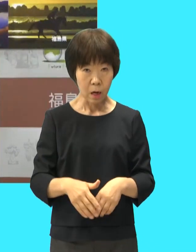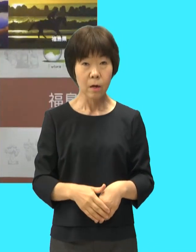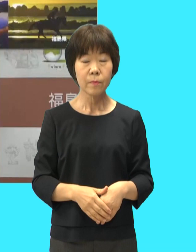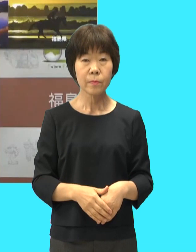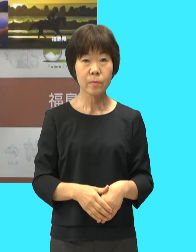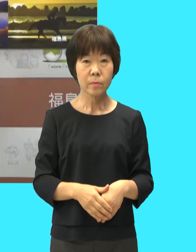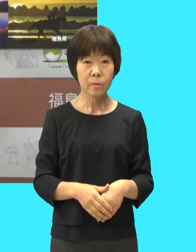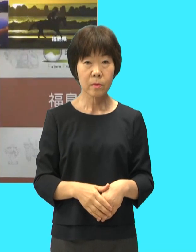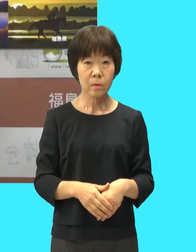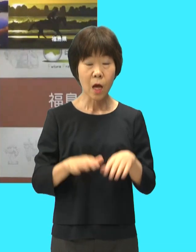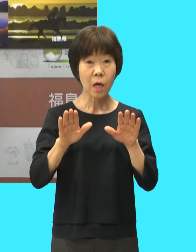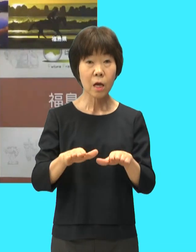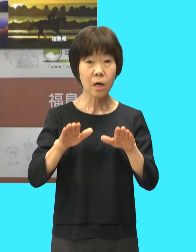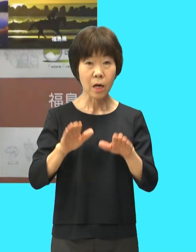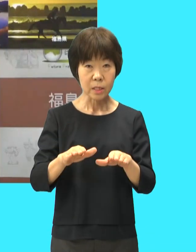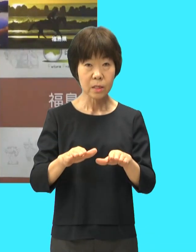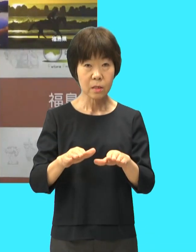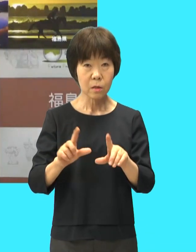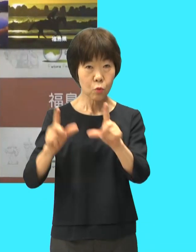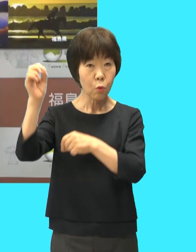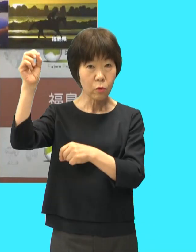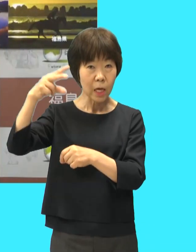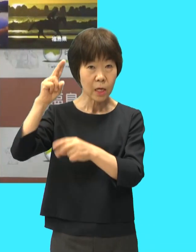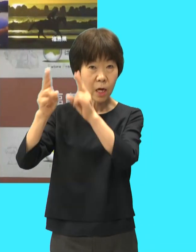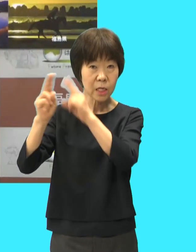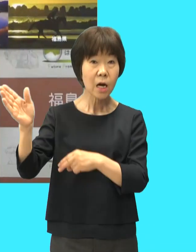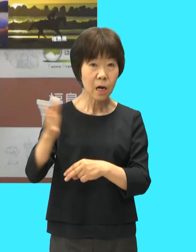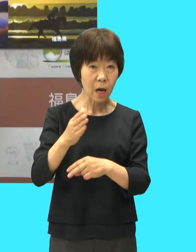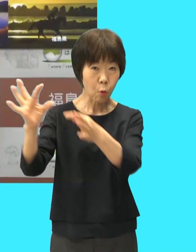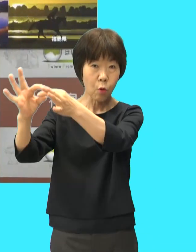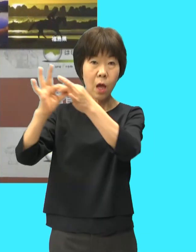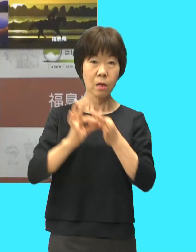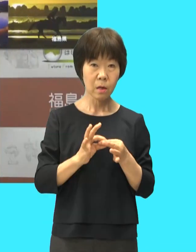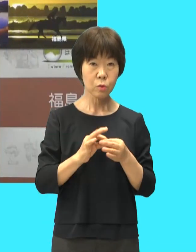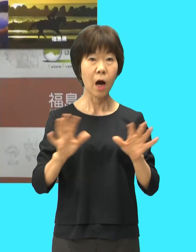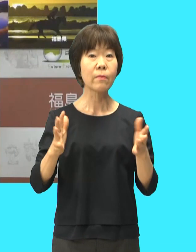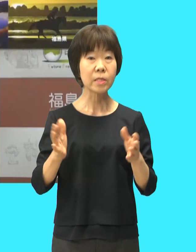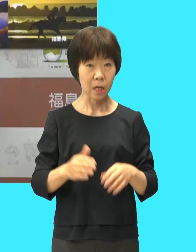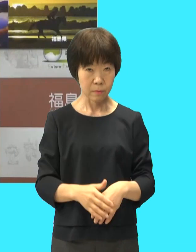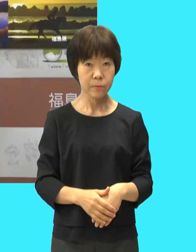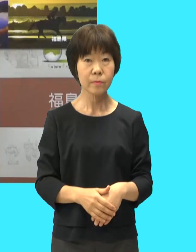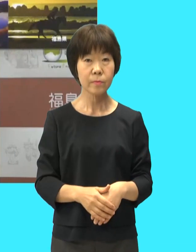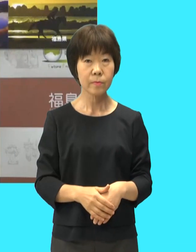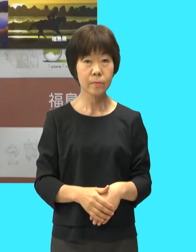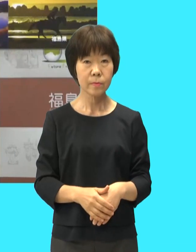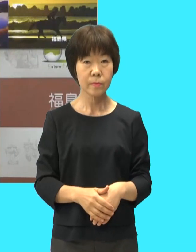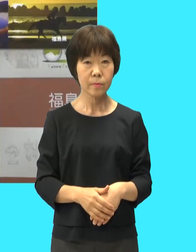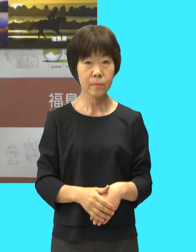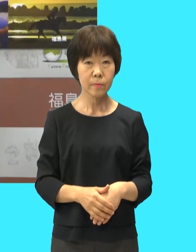ますあの現段階において東京電力からそういった連絡は受けておりません